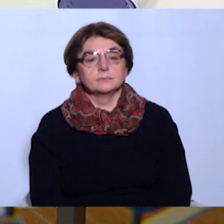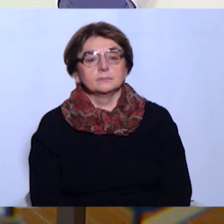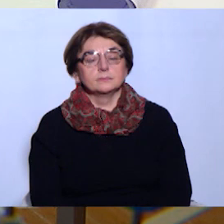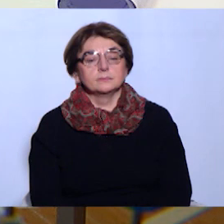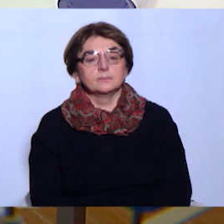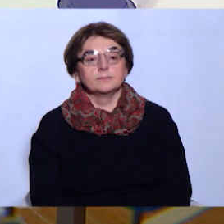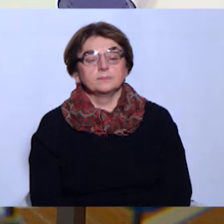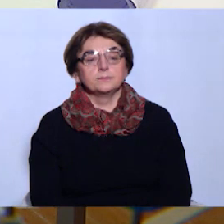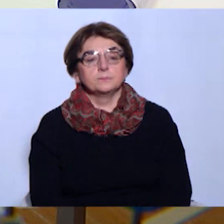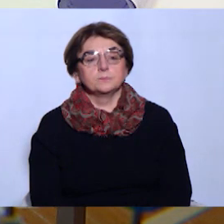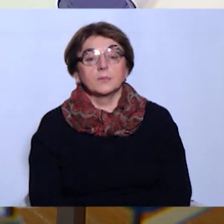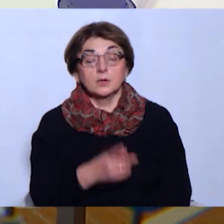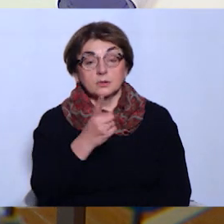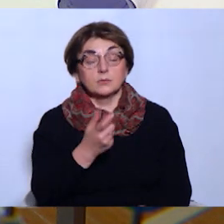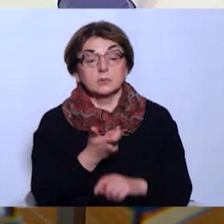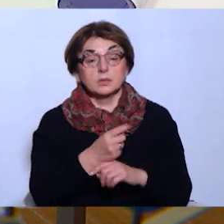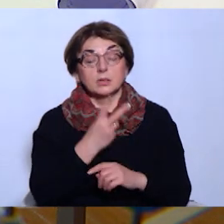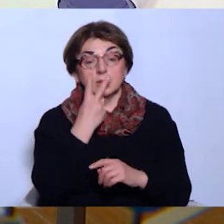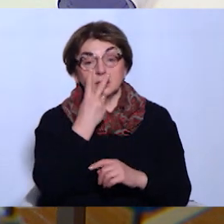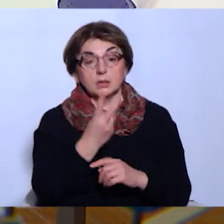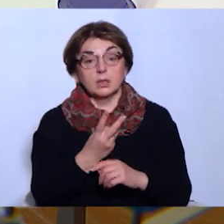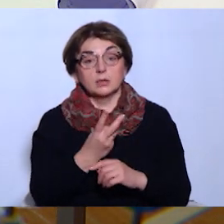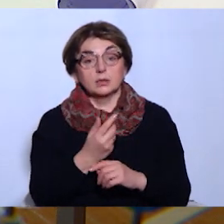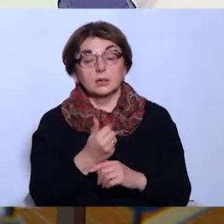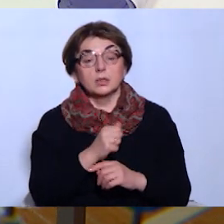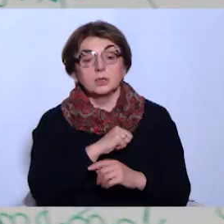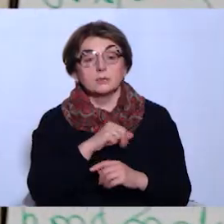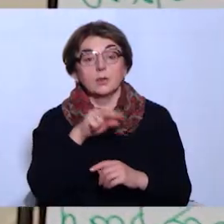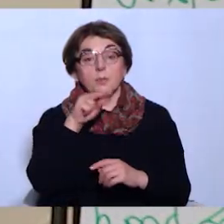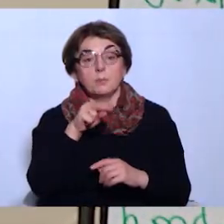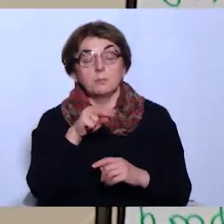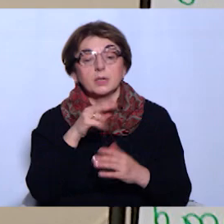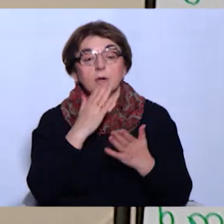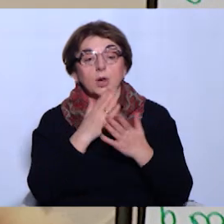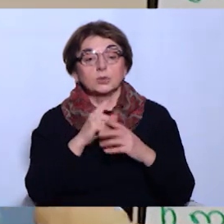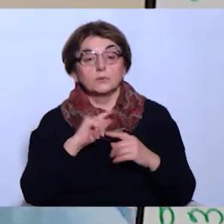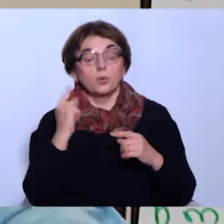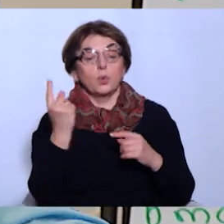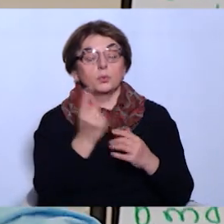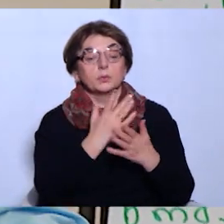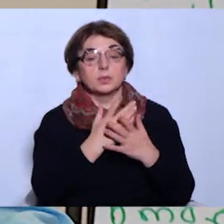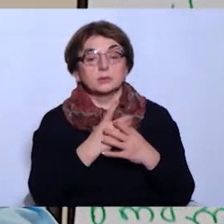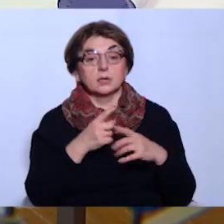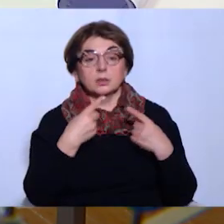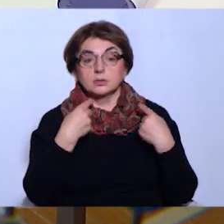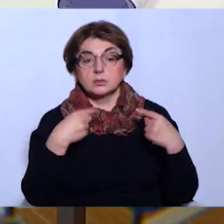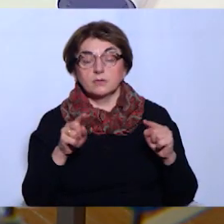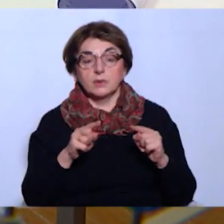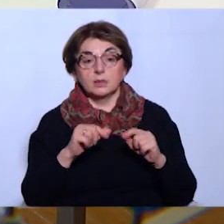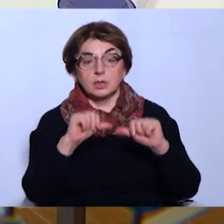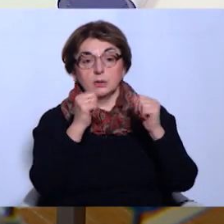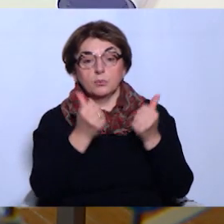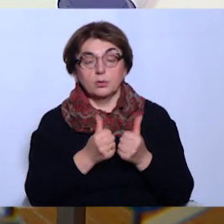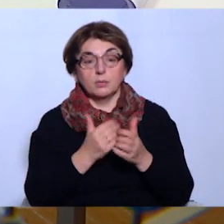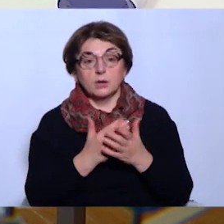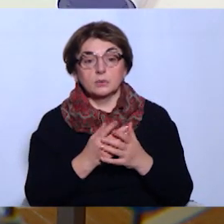მაშასე თქვენ ძალიან კარგად დაინახეთ, რადგან P ორბიტალს აქვს განსხვავებული ფორმა S ორბიტალისგან, რომელსაც სფეროს ფორმა აქვს.